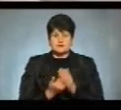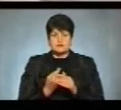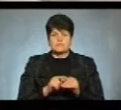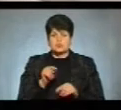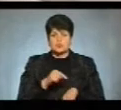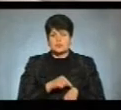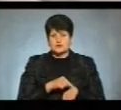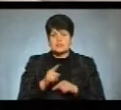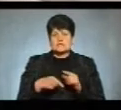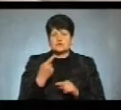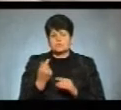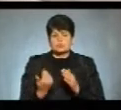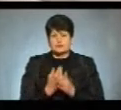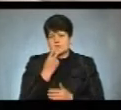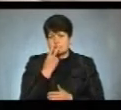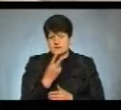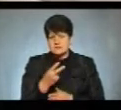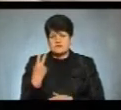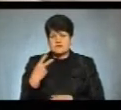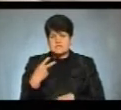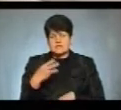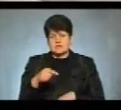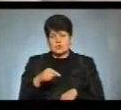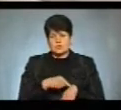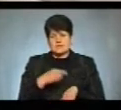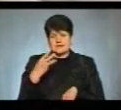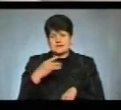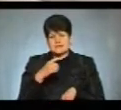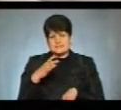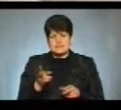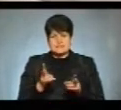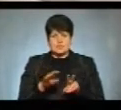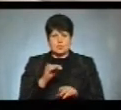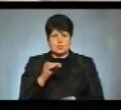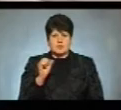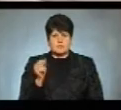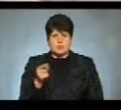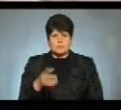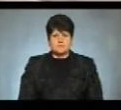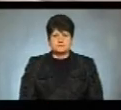годину. Наступний випуск новин дивіться о 20:30. Залишайтеся з UA Тернопіль.